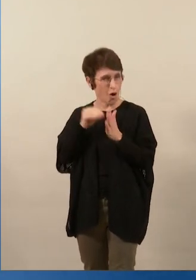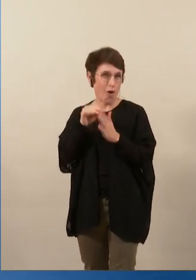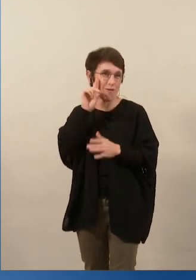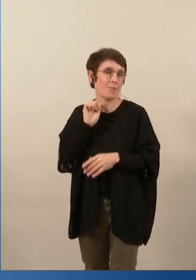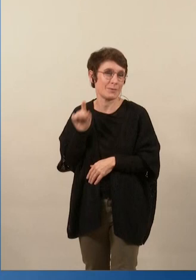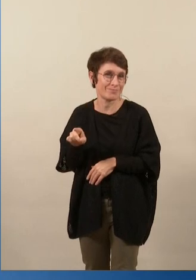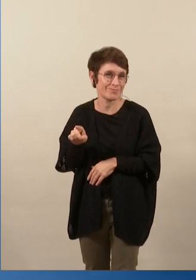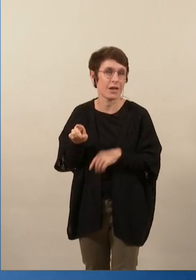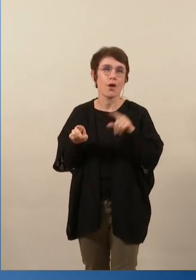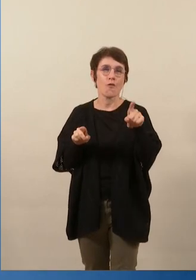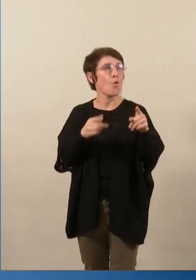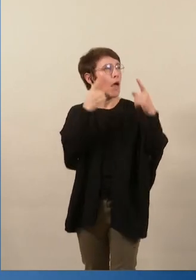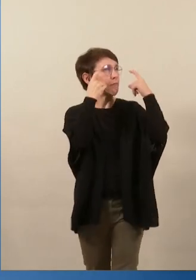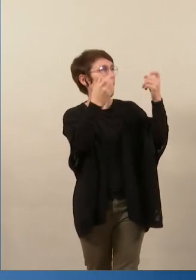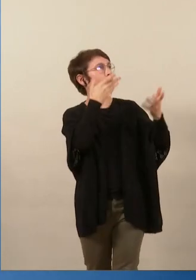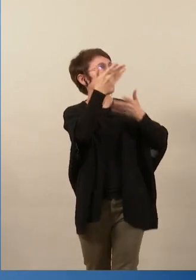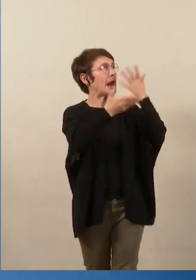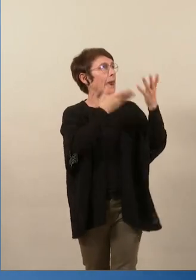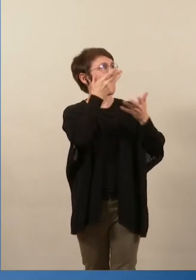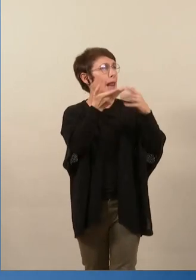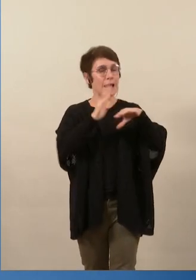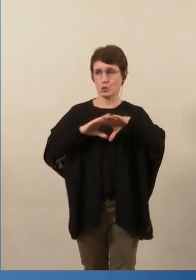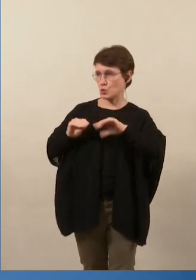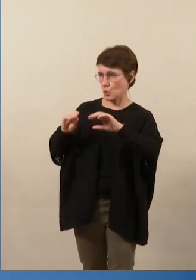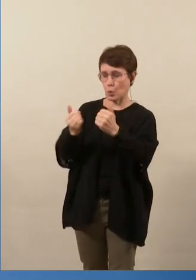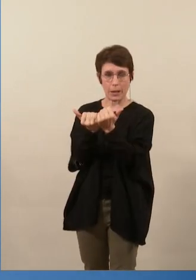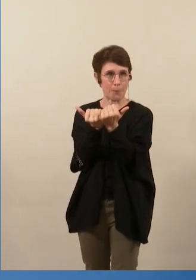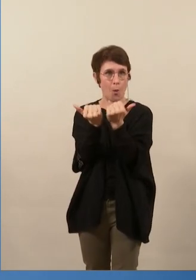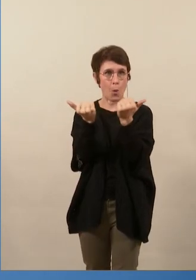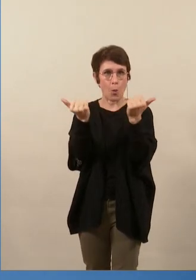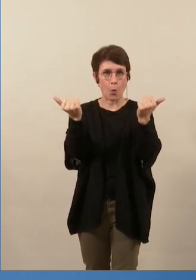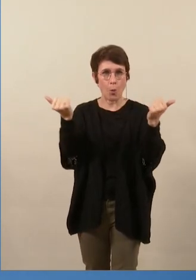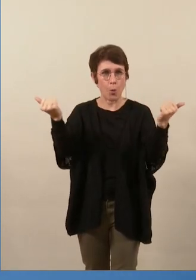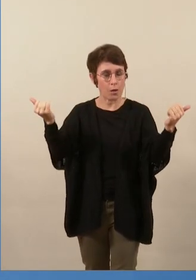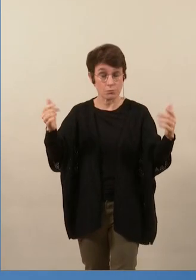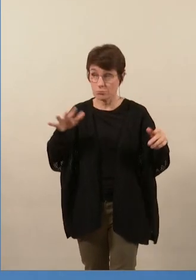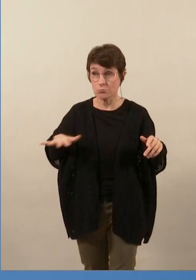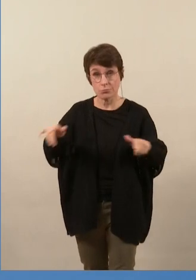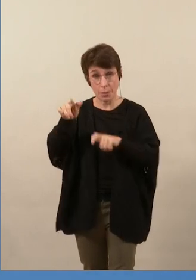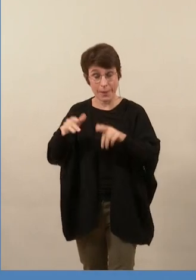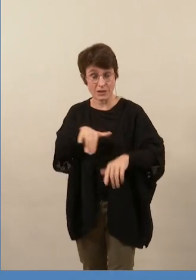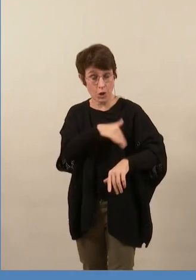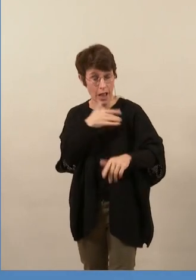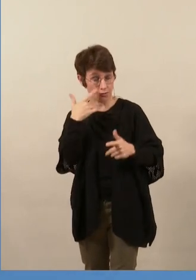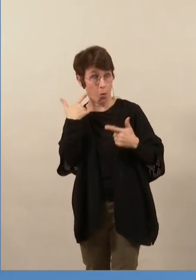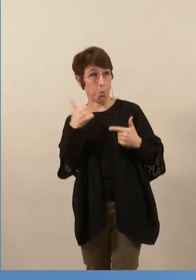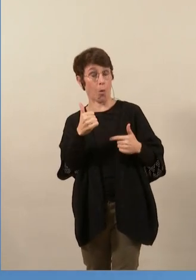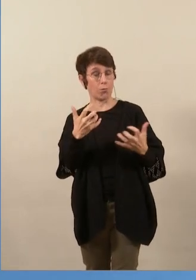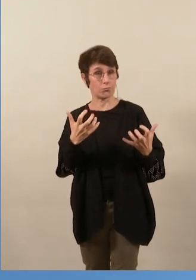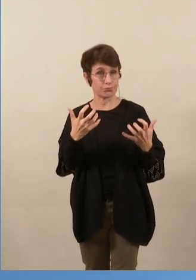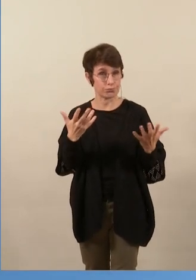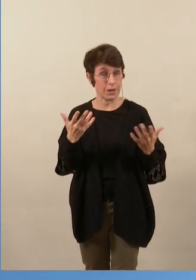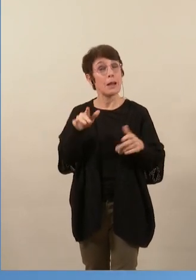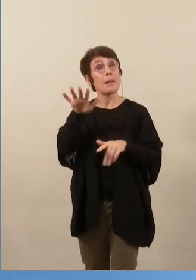discours est de plus en plus visible de tous et notamment des agents en particulier les contractuels les plus précaires